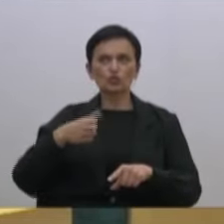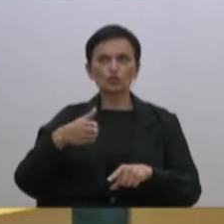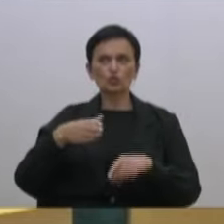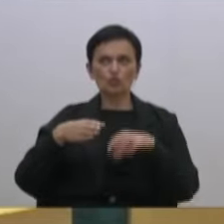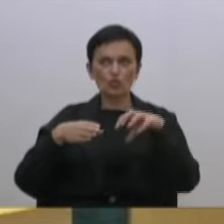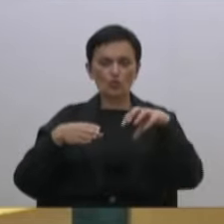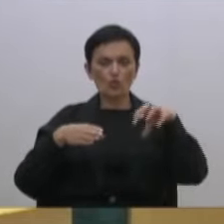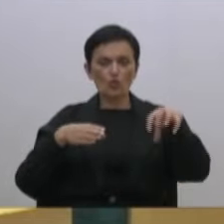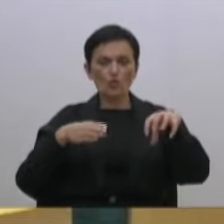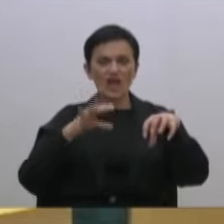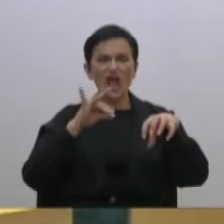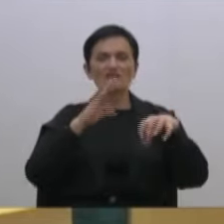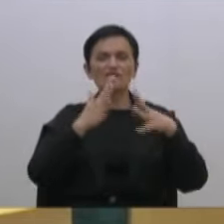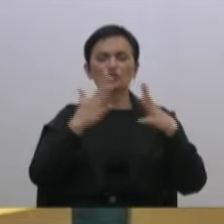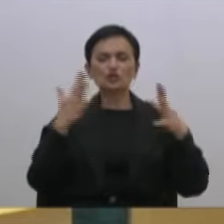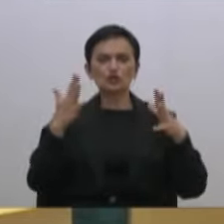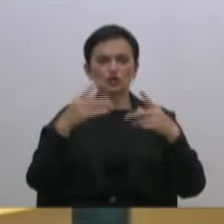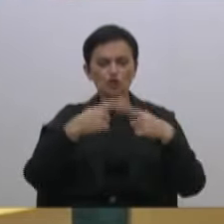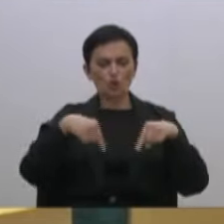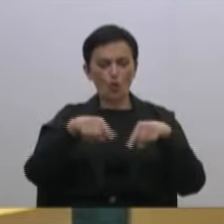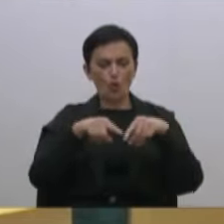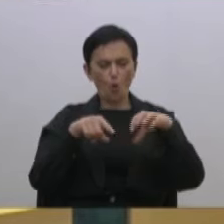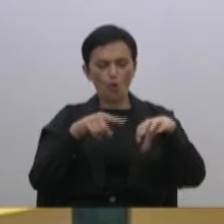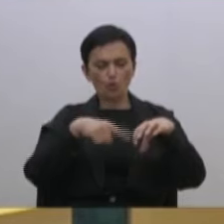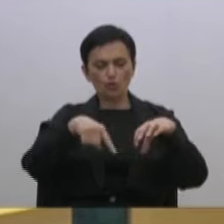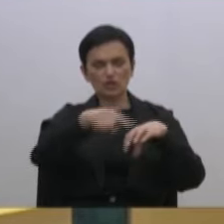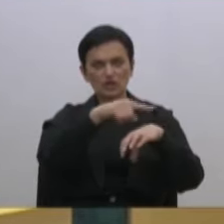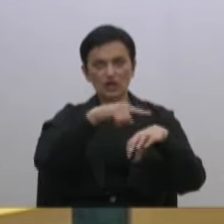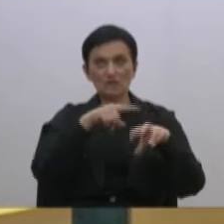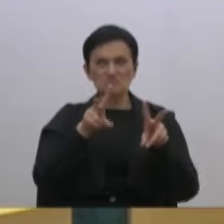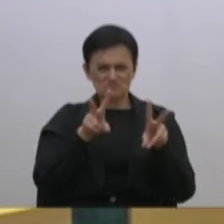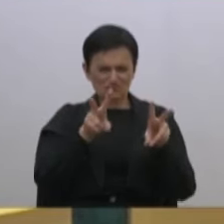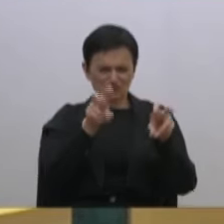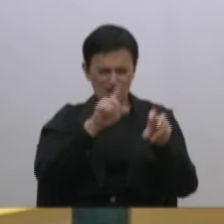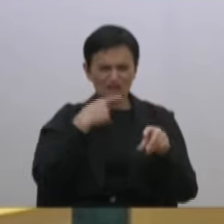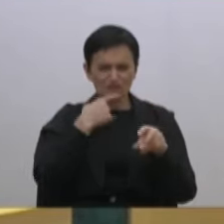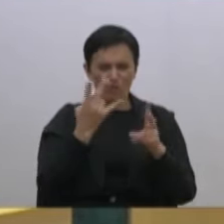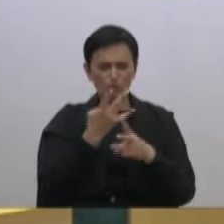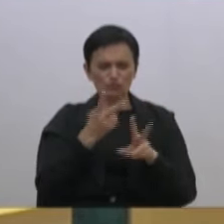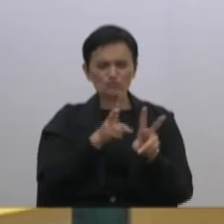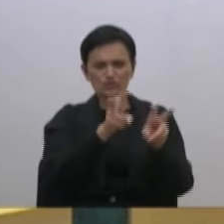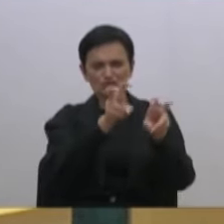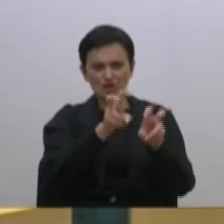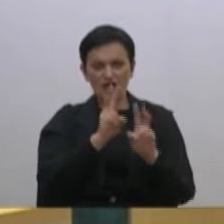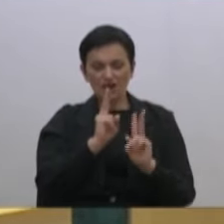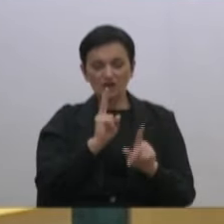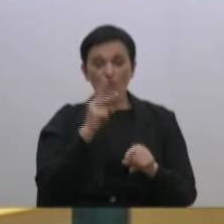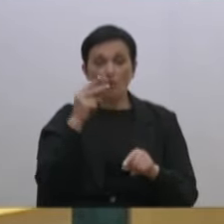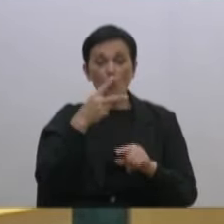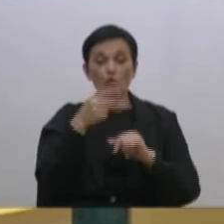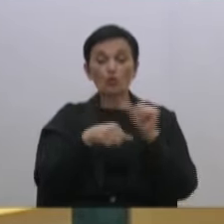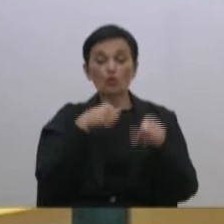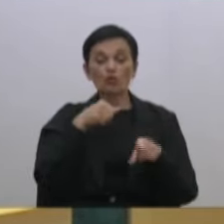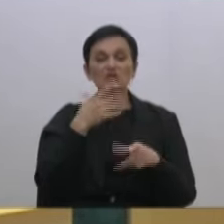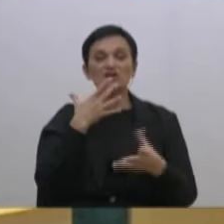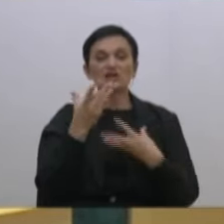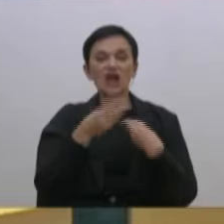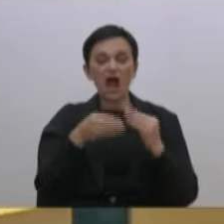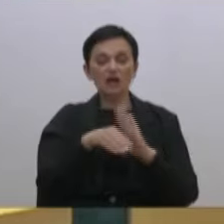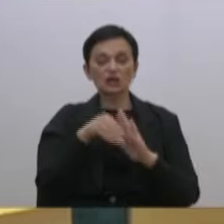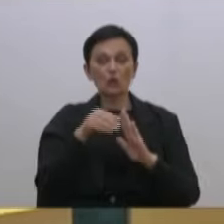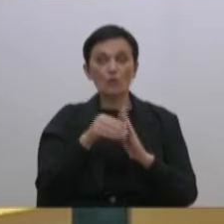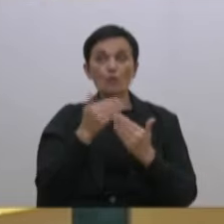ფილიალმა ისედის დიდი ორგანიზაციის რომელმაც რა თქმა უნდა ბრჭყალებში რომელმაც 2020 წელს თქვა რომ გაყავდა არჩევნები